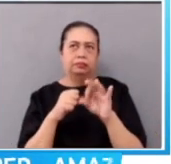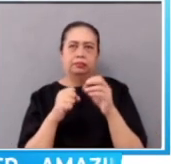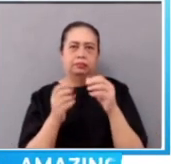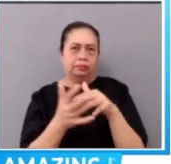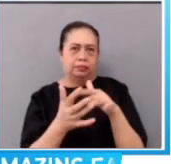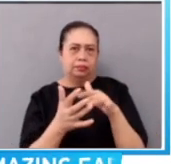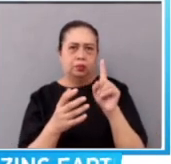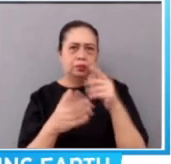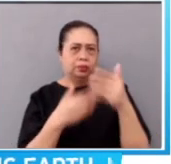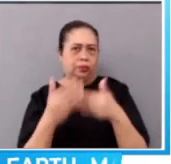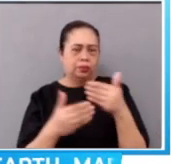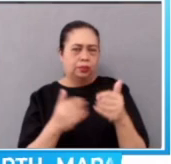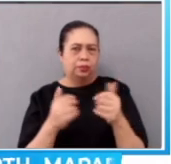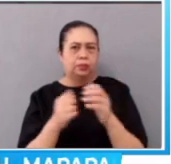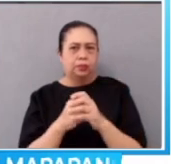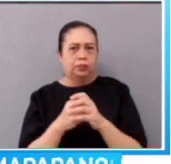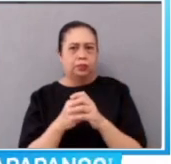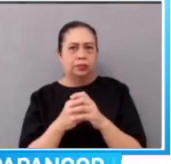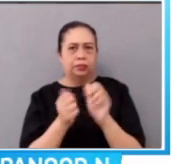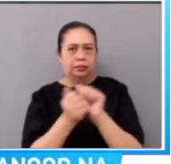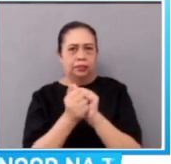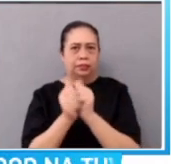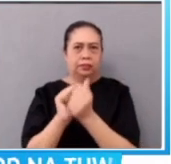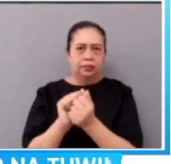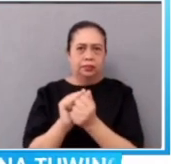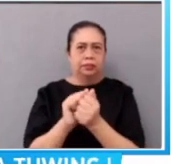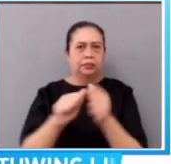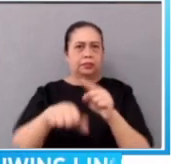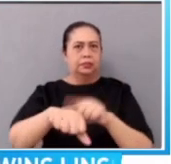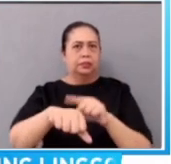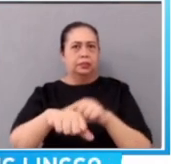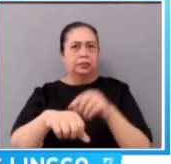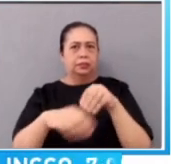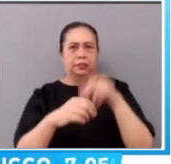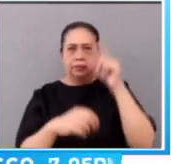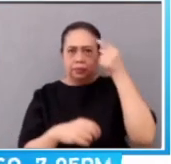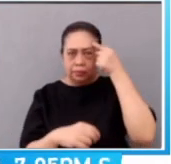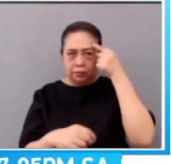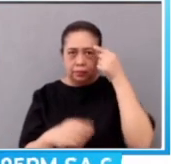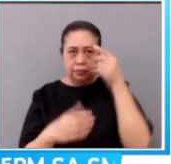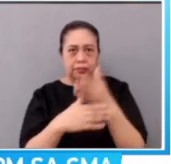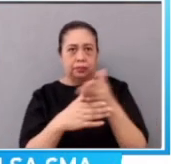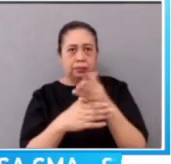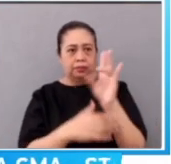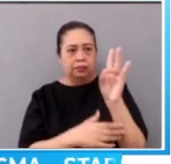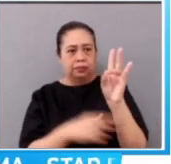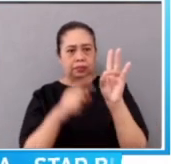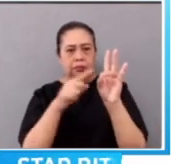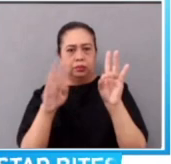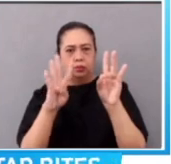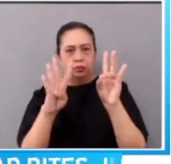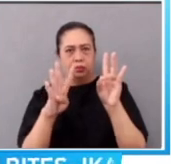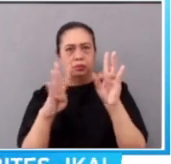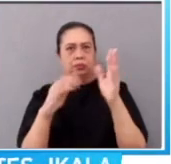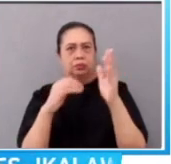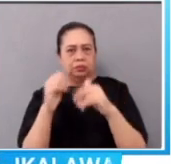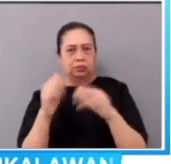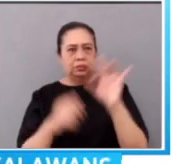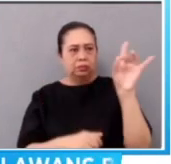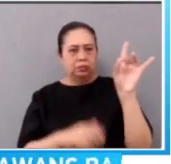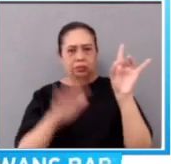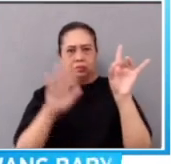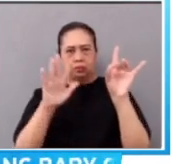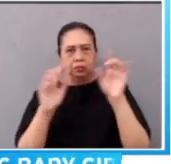ng pag-i-adjust yung pasok po sa pamahalaan between 7 to 4 instead ng 8 to 5 para po yung